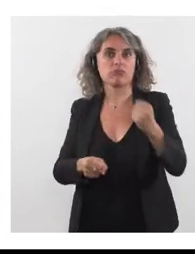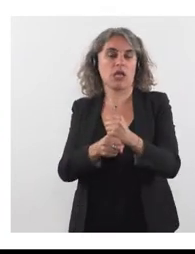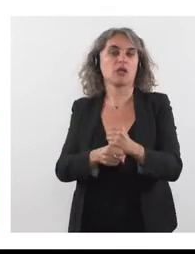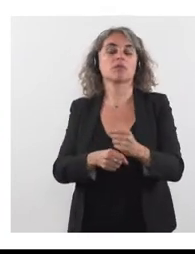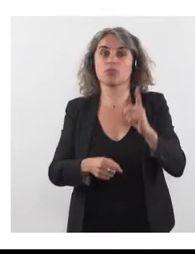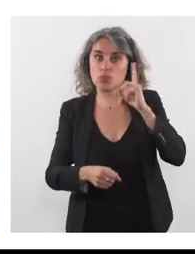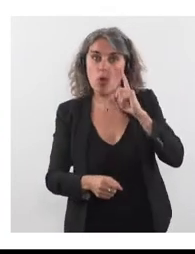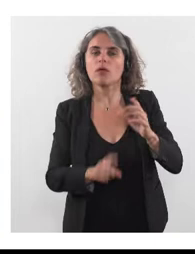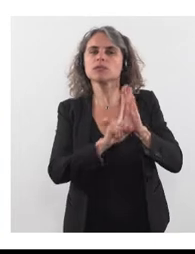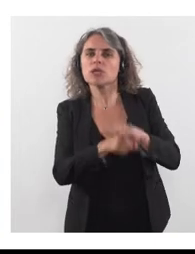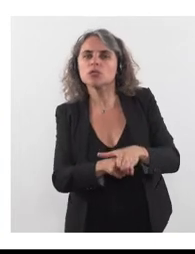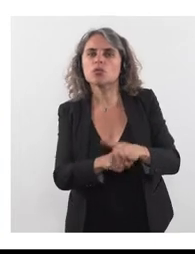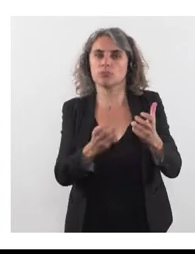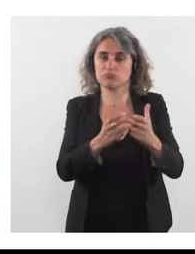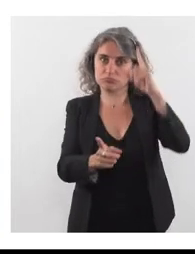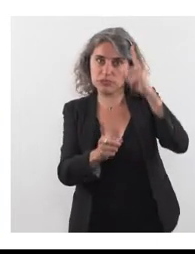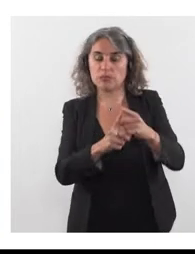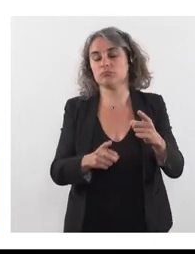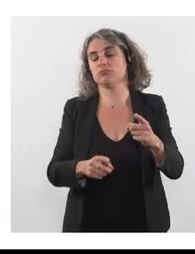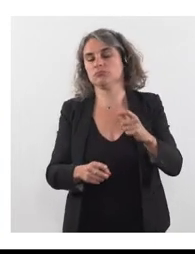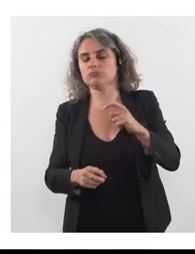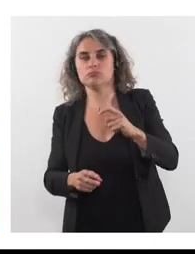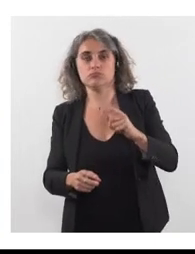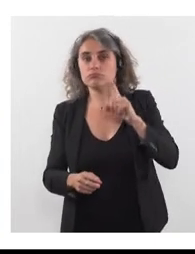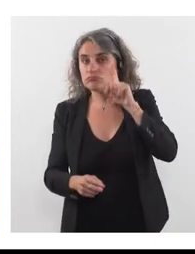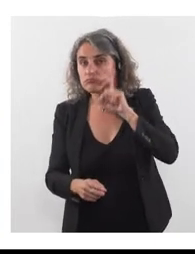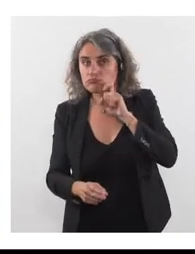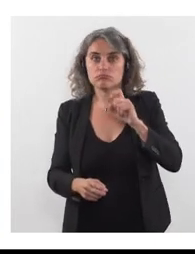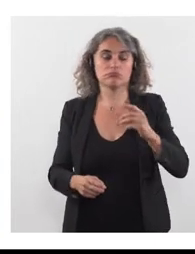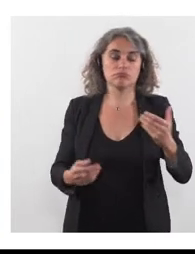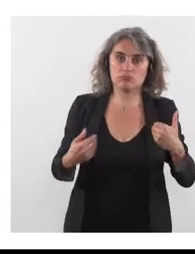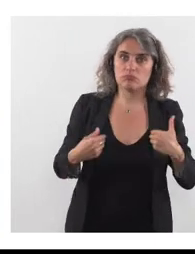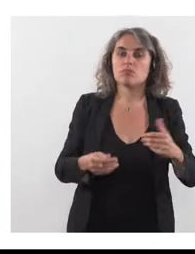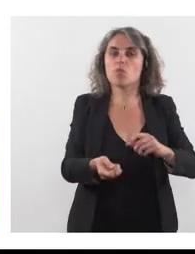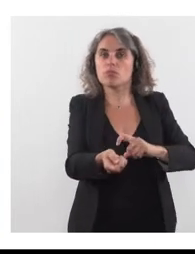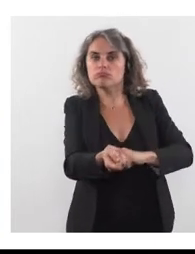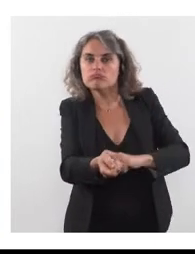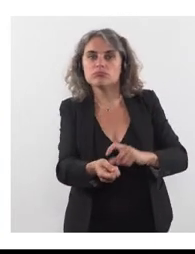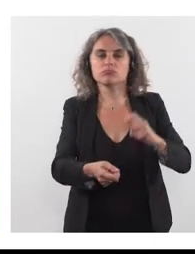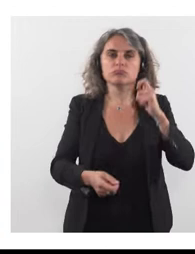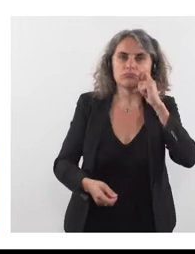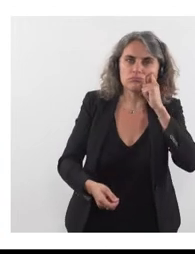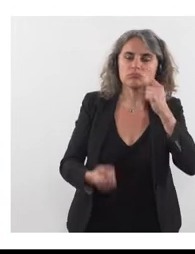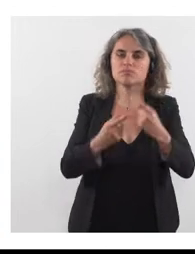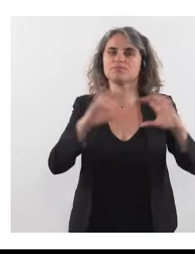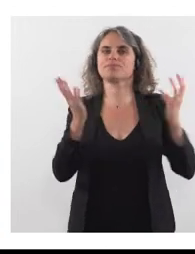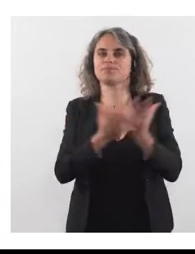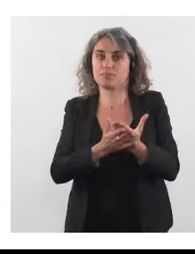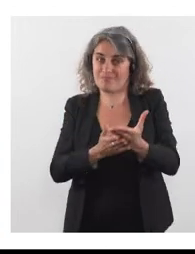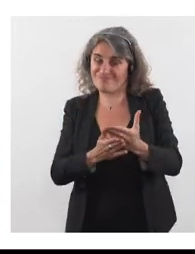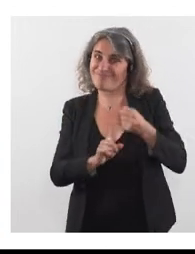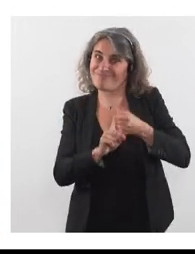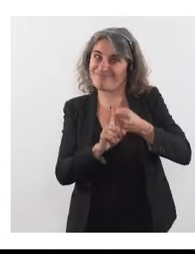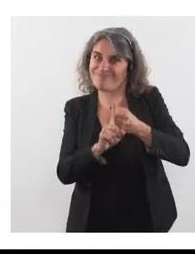que sont le sexe, genre, et la race ou l'origine ethnique. Et les missions qui